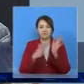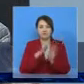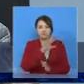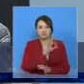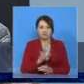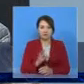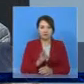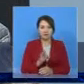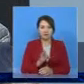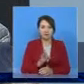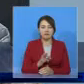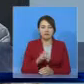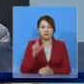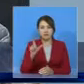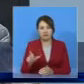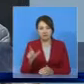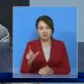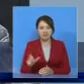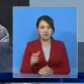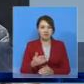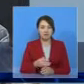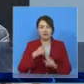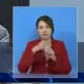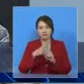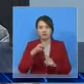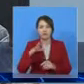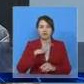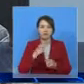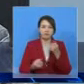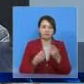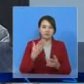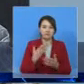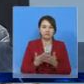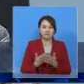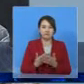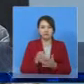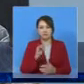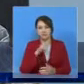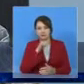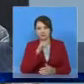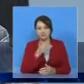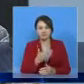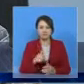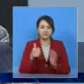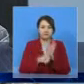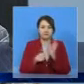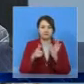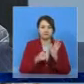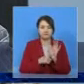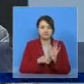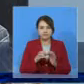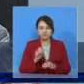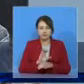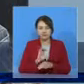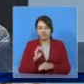99%, 99 человек, вернее, с положительным результатом выявлены по ПЦР-исследованию. Это 67